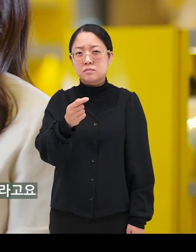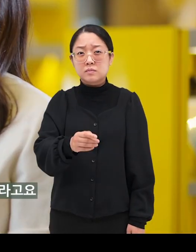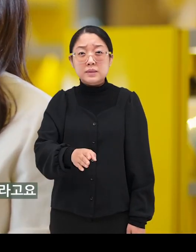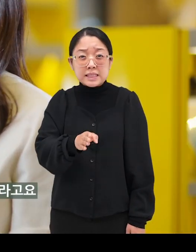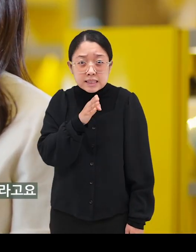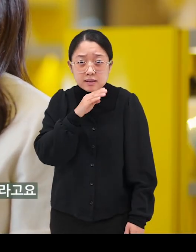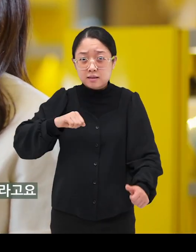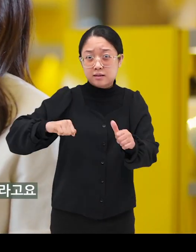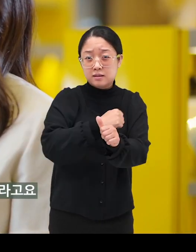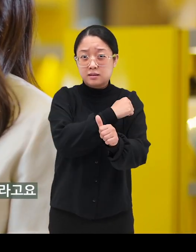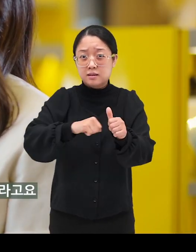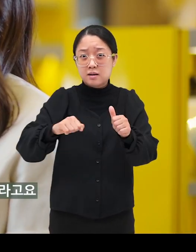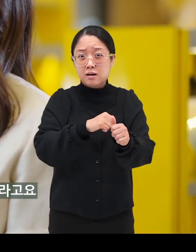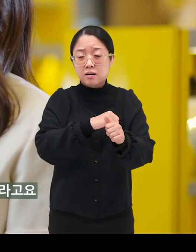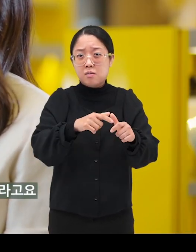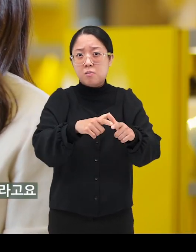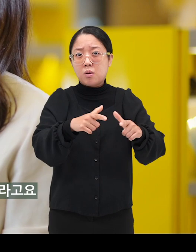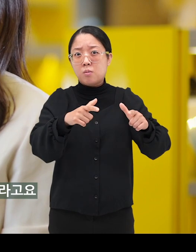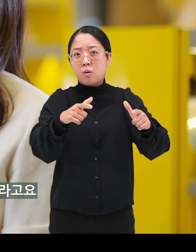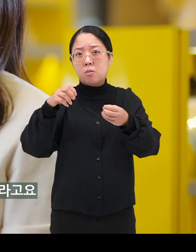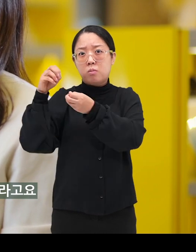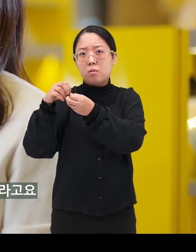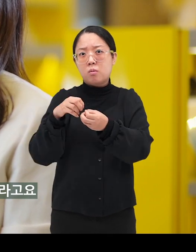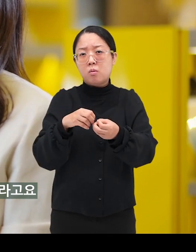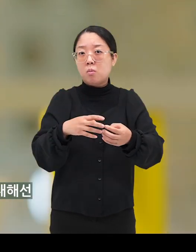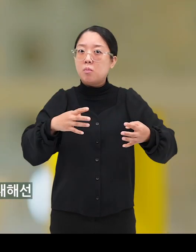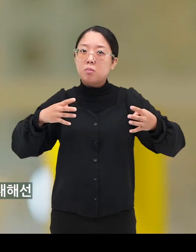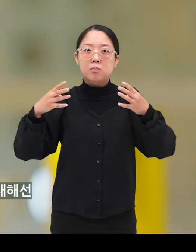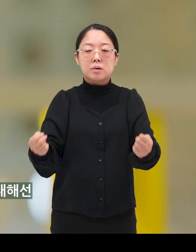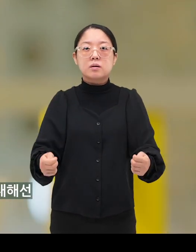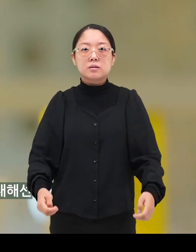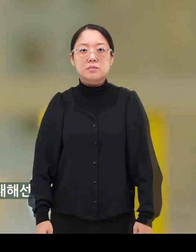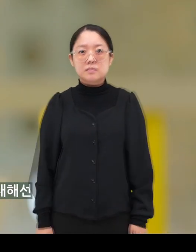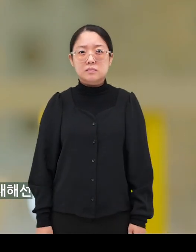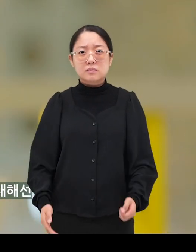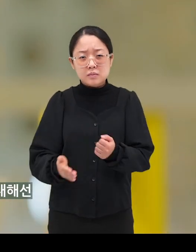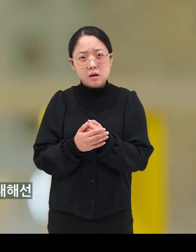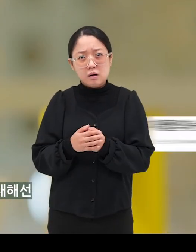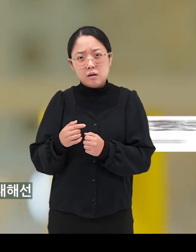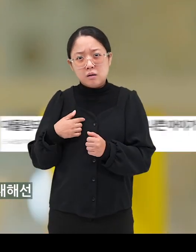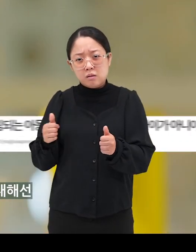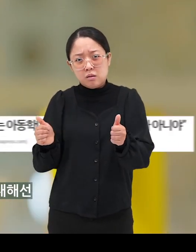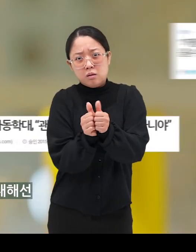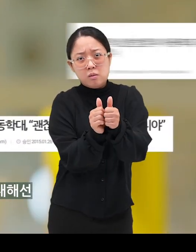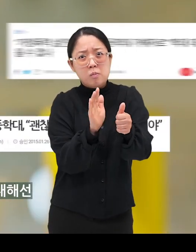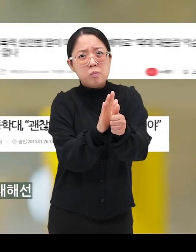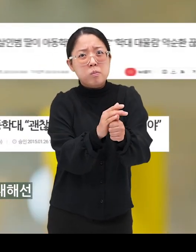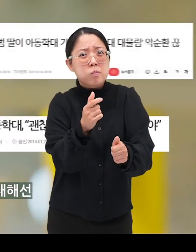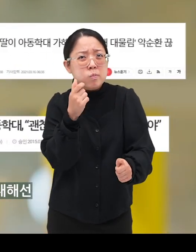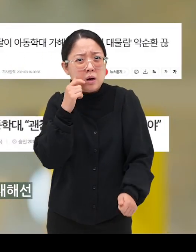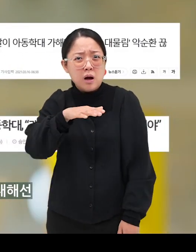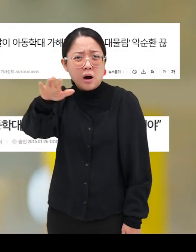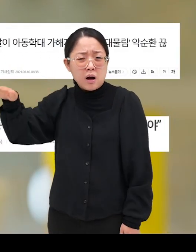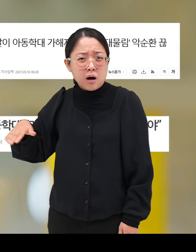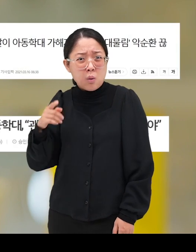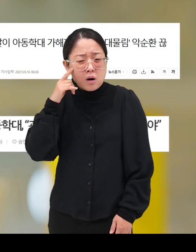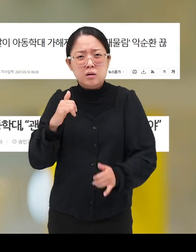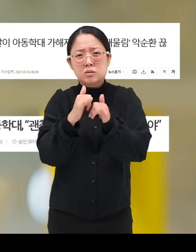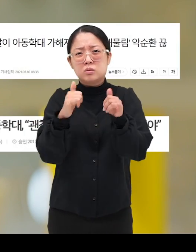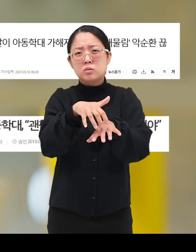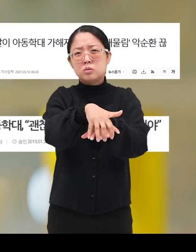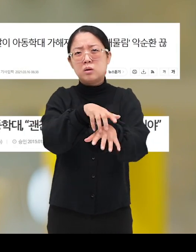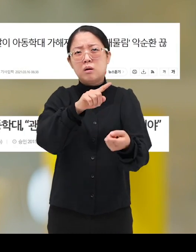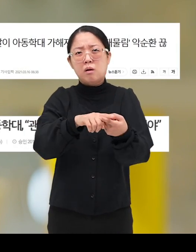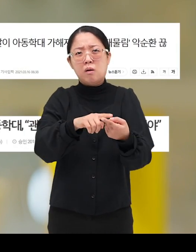실제로도 학대가 대물림이 되는 경우가 많다고 하더라고요. 곁에서 도움을 주지 못한 어른들이라든지 사회 구조라든지 이런